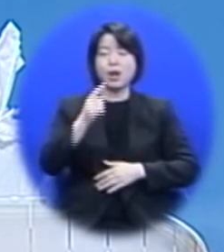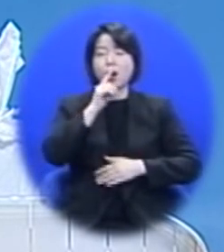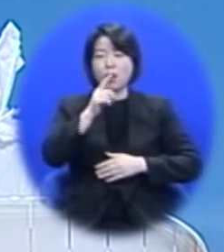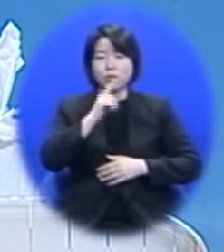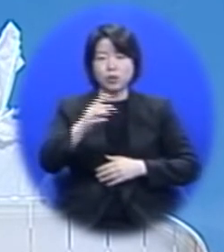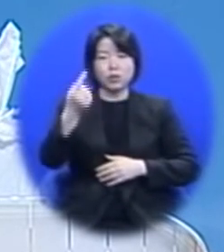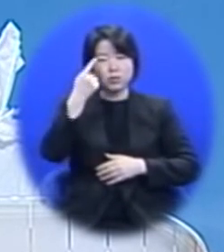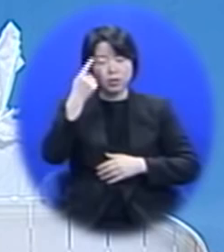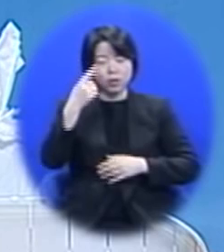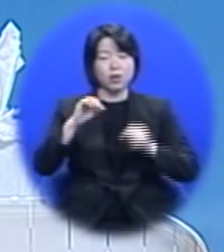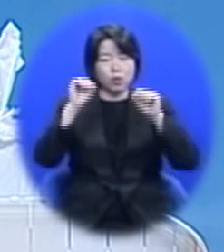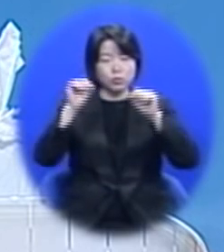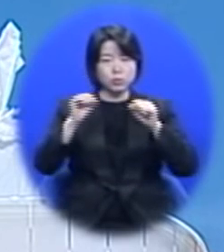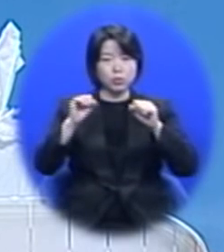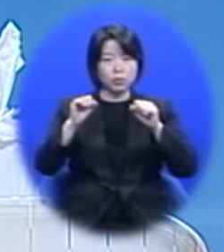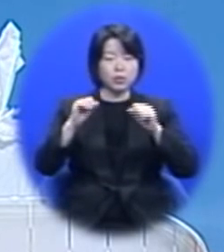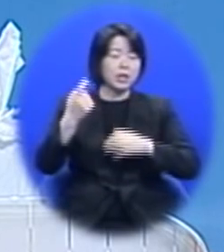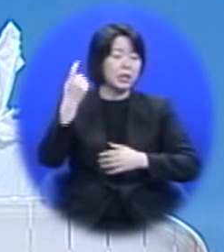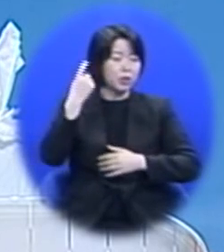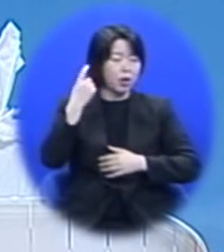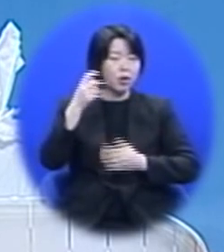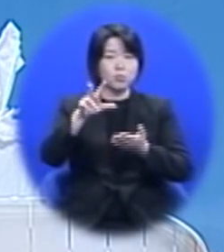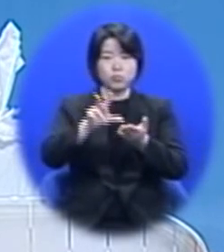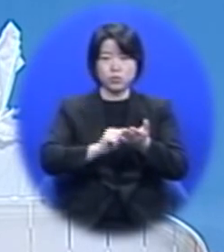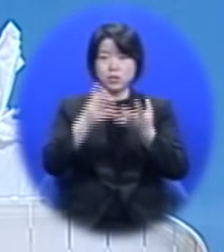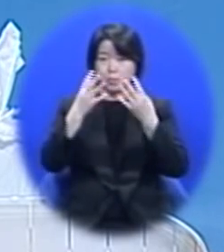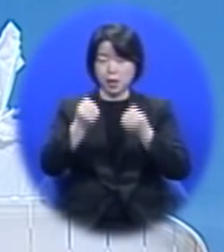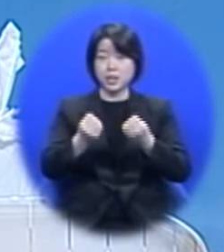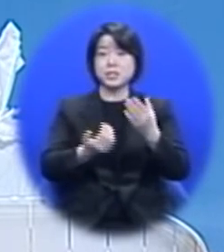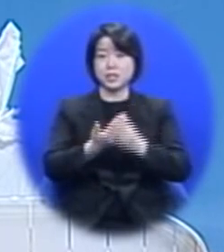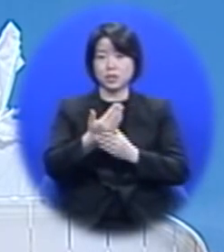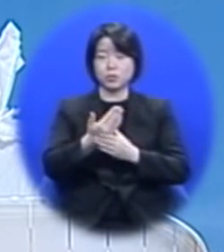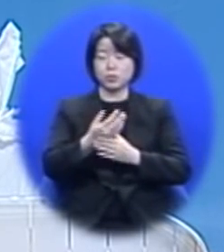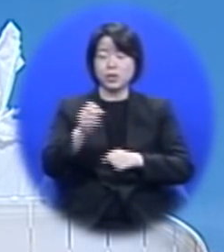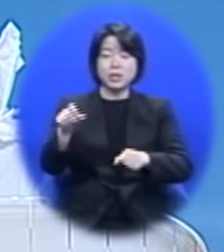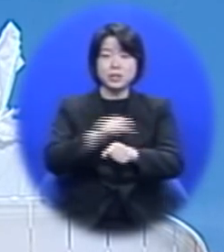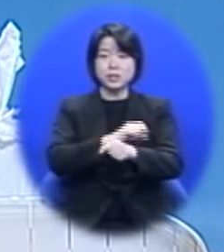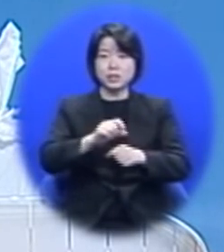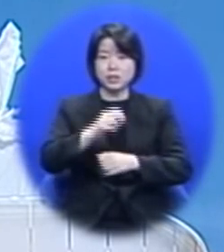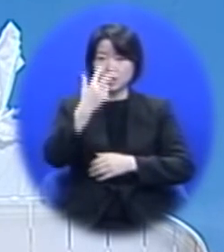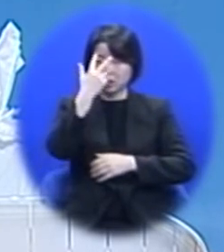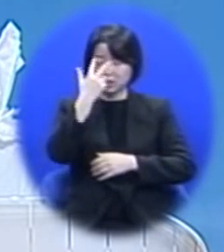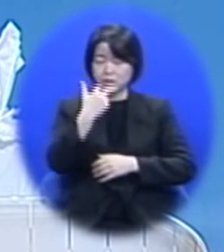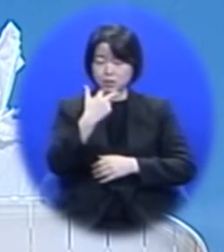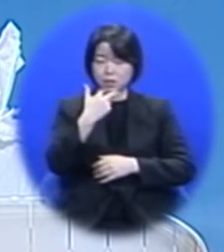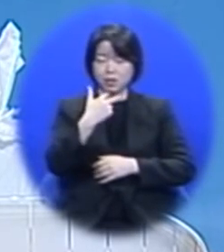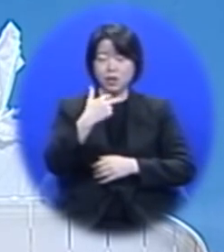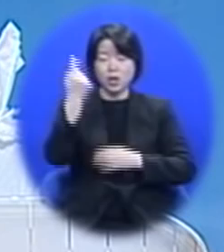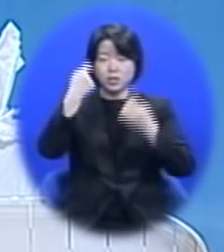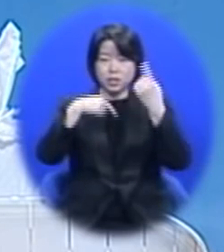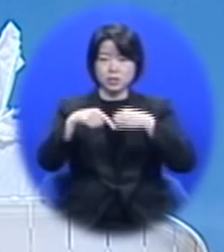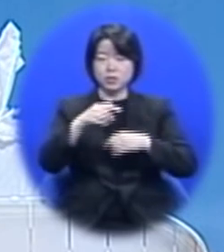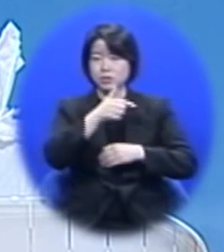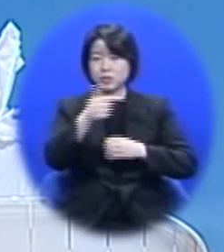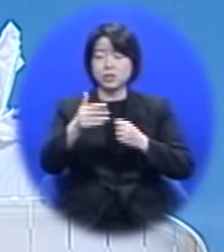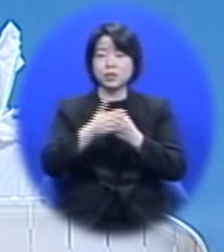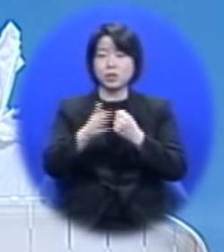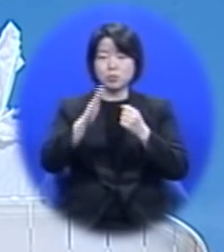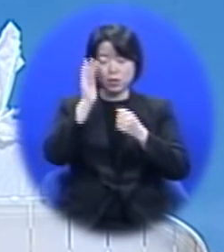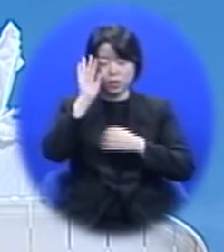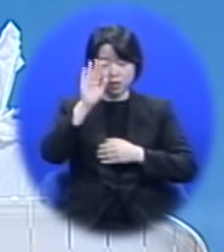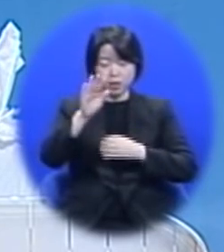신경 문제가 많을 것이고 특히 시각 중추는 손상이 너무 크다고 했습니다.